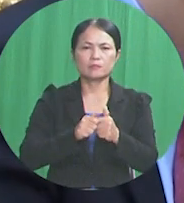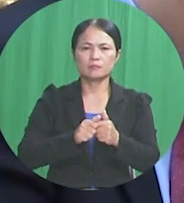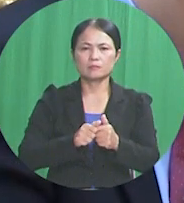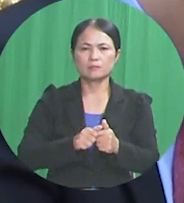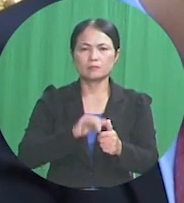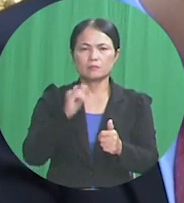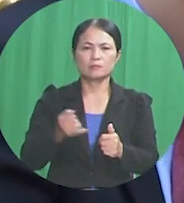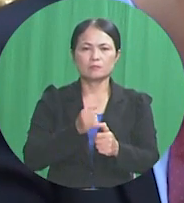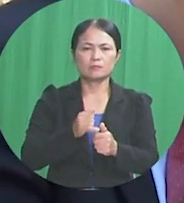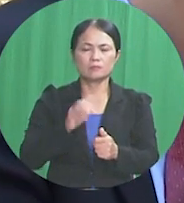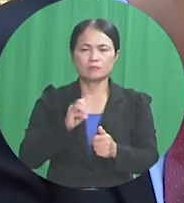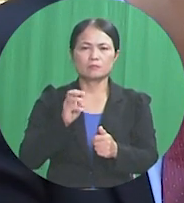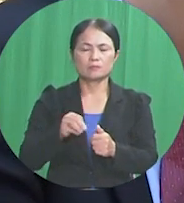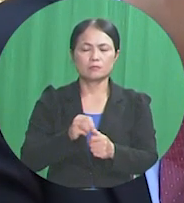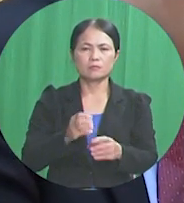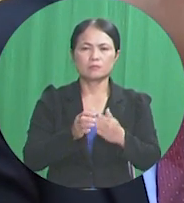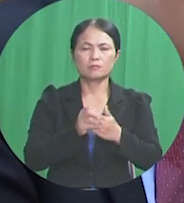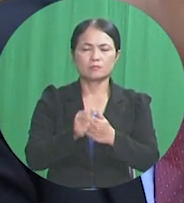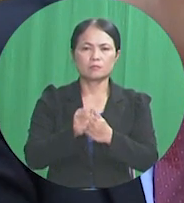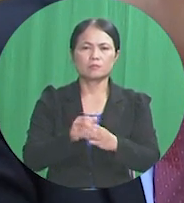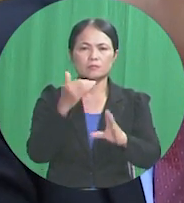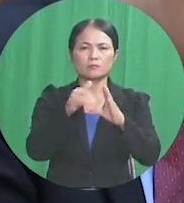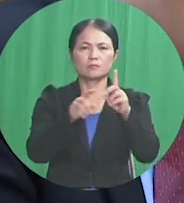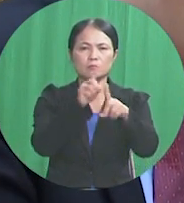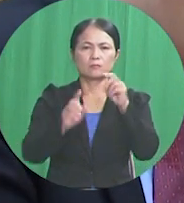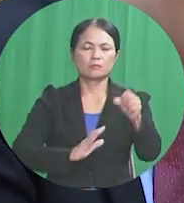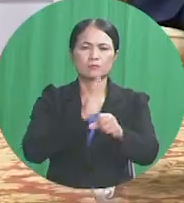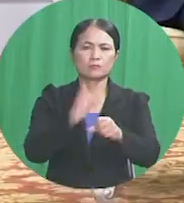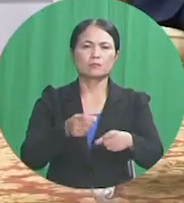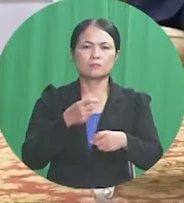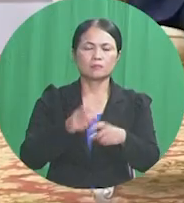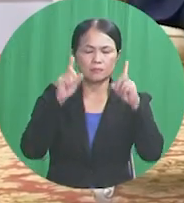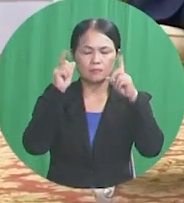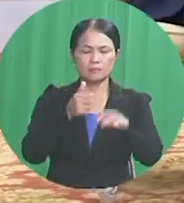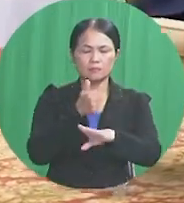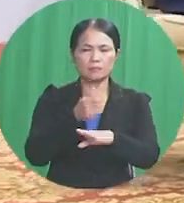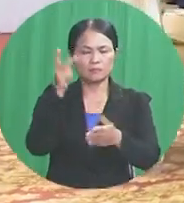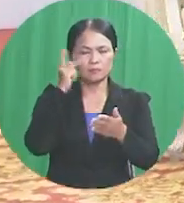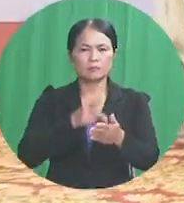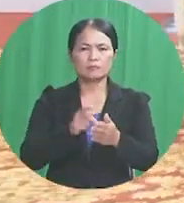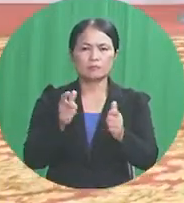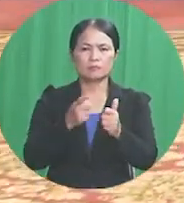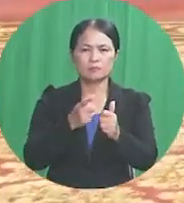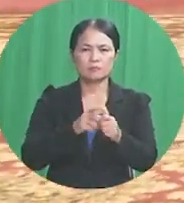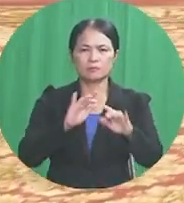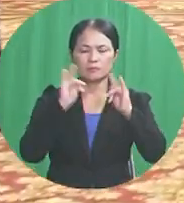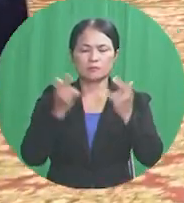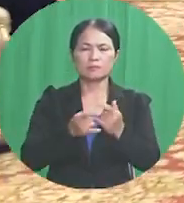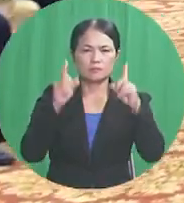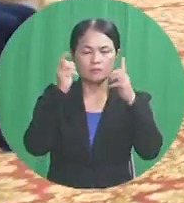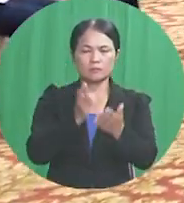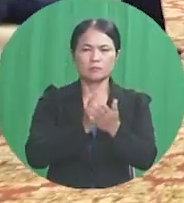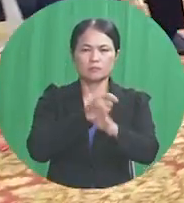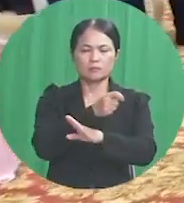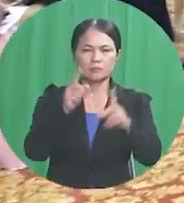เลไฮจงดัลบานน้อมเนกาพระดำพญาสู่สกตกปีไอจดอมอาแกเลคาธิกาปะไอจดอมประมุก